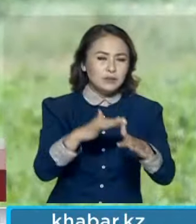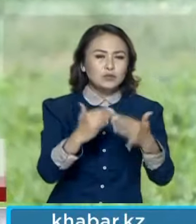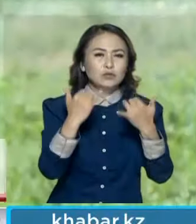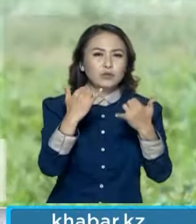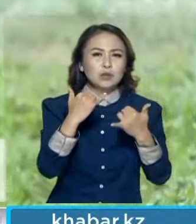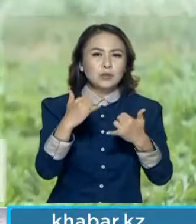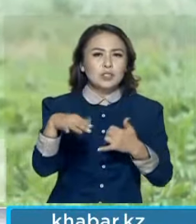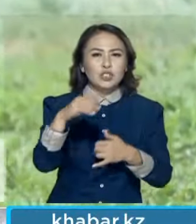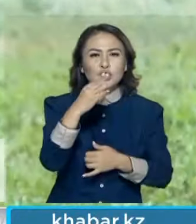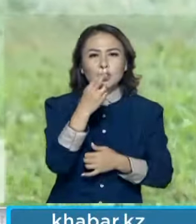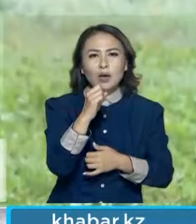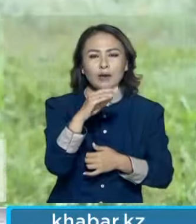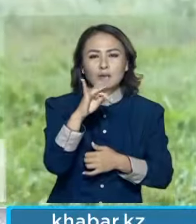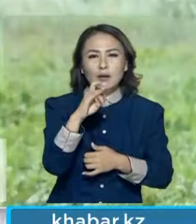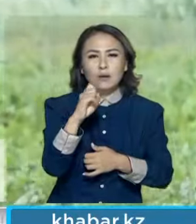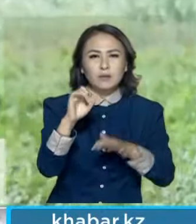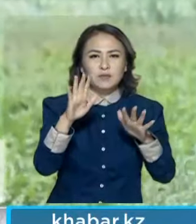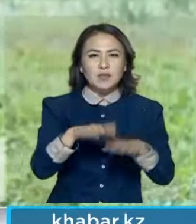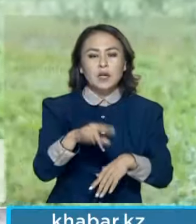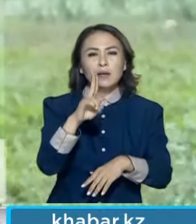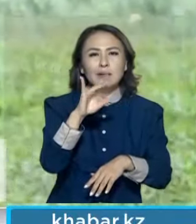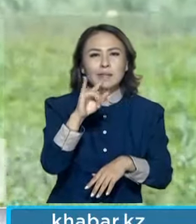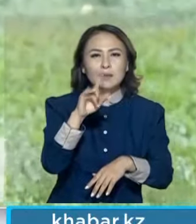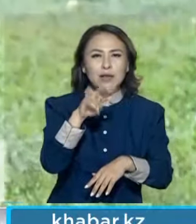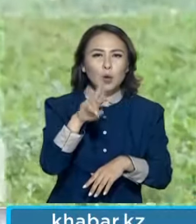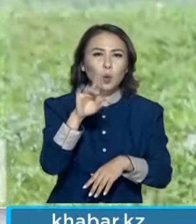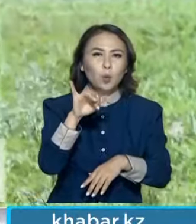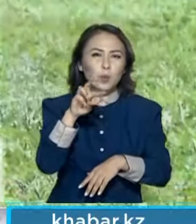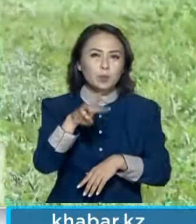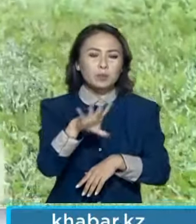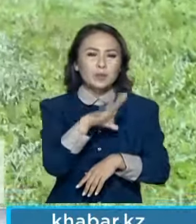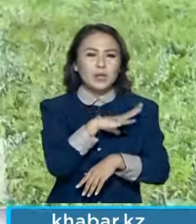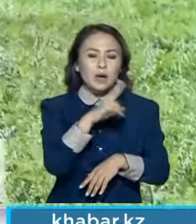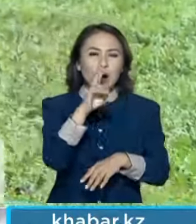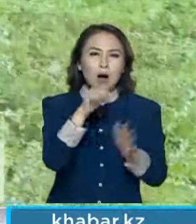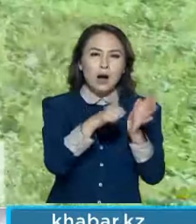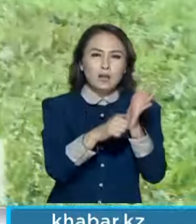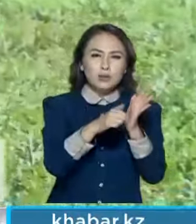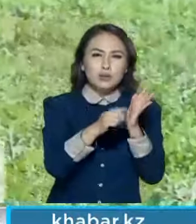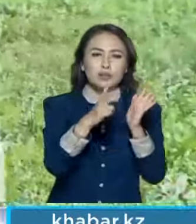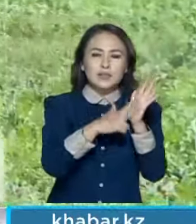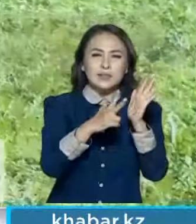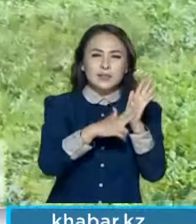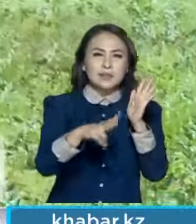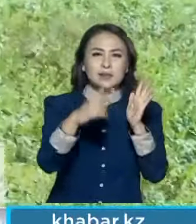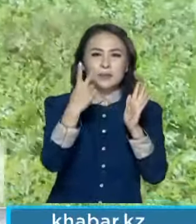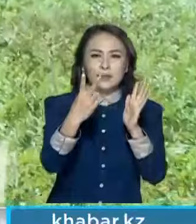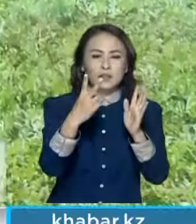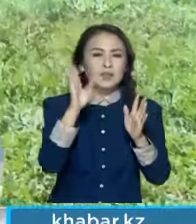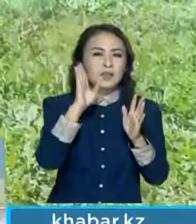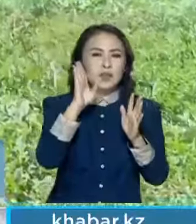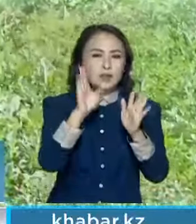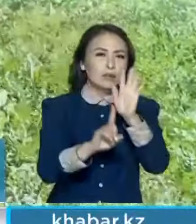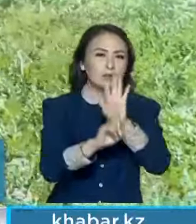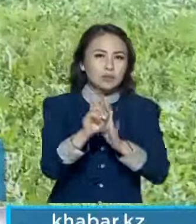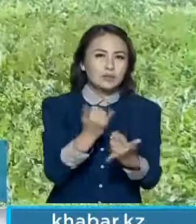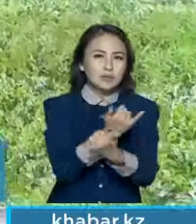шаруаларға Шардара су қоймасынан Қызылқұм каналы арқылы 682 миллион текше метр су жіберілген. Қазір